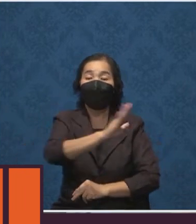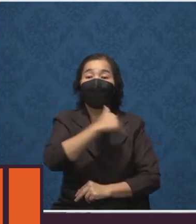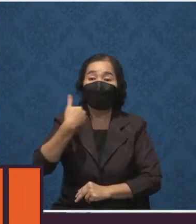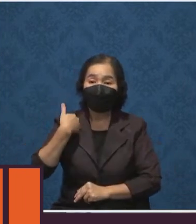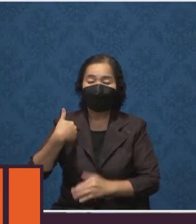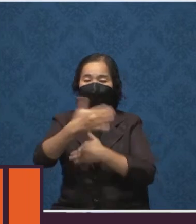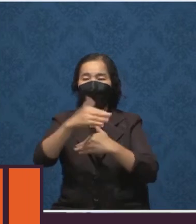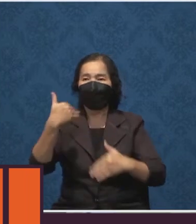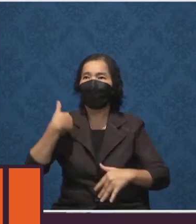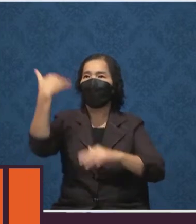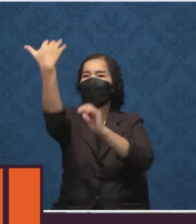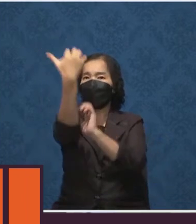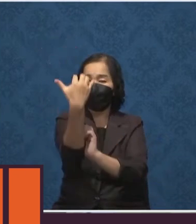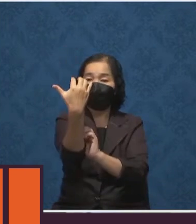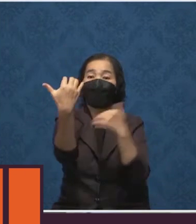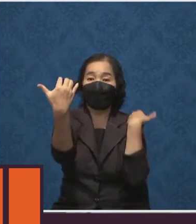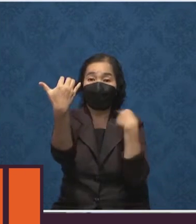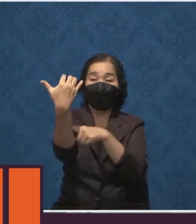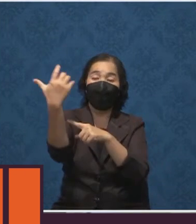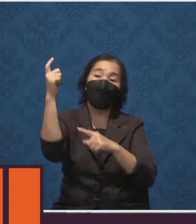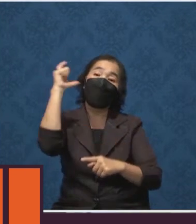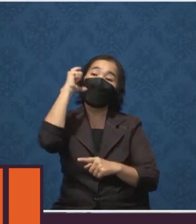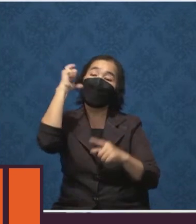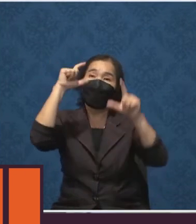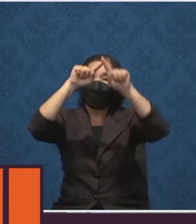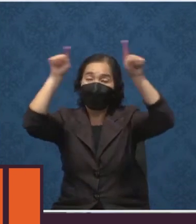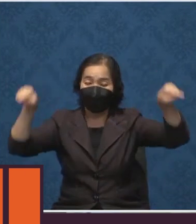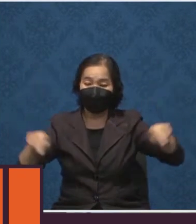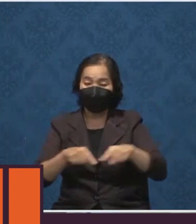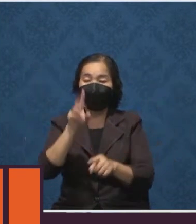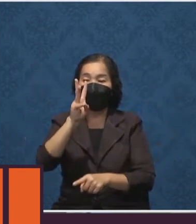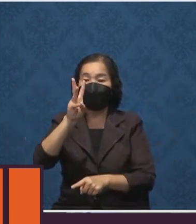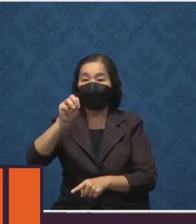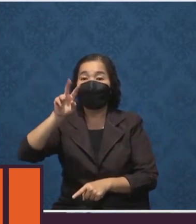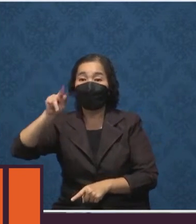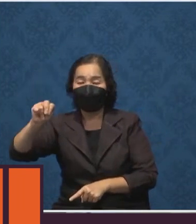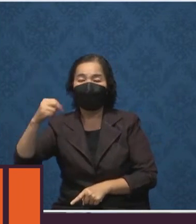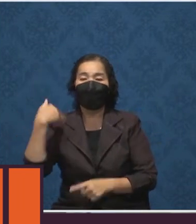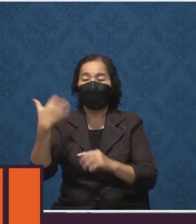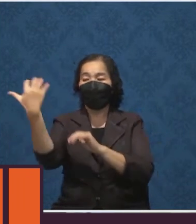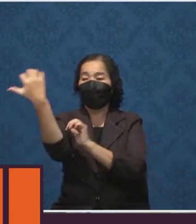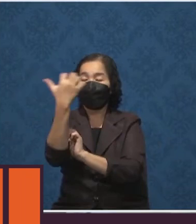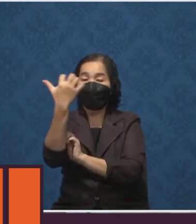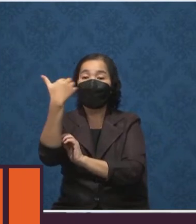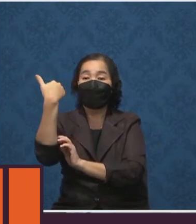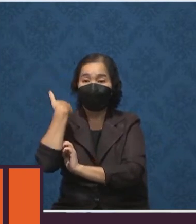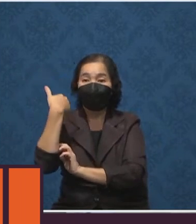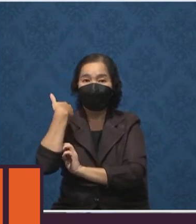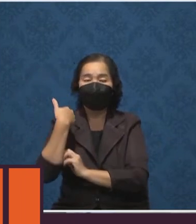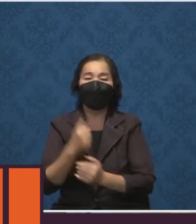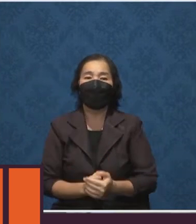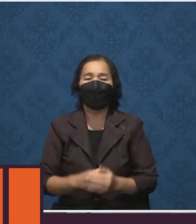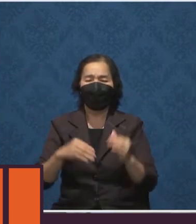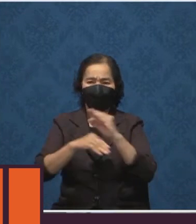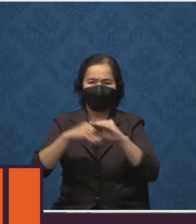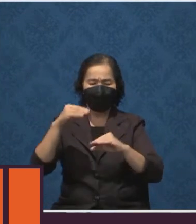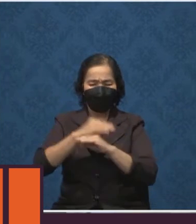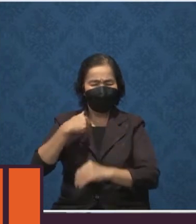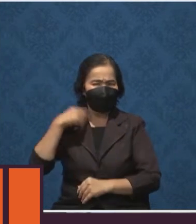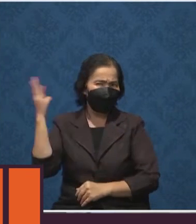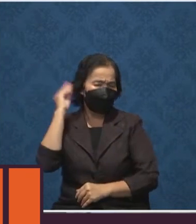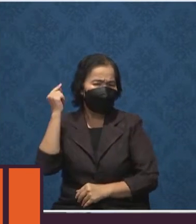จออหนึ่จอใหๆ ประมาณหกสิบนิ้วมีจอ COMPUTER ดเพรวัการนี้ชอมหว